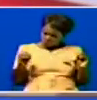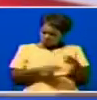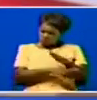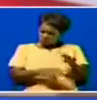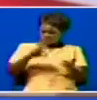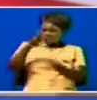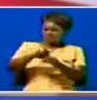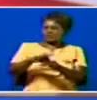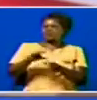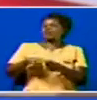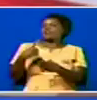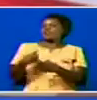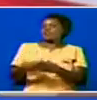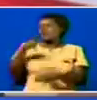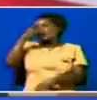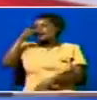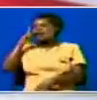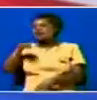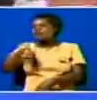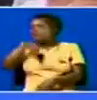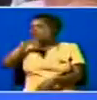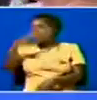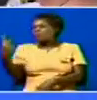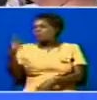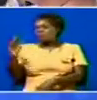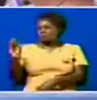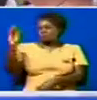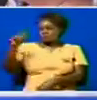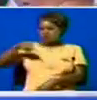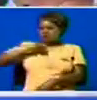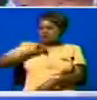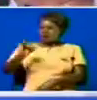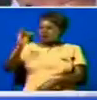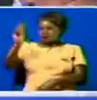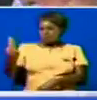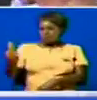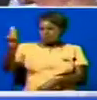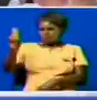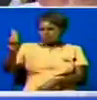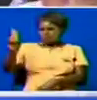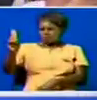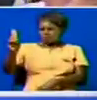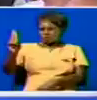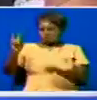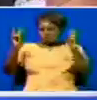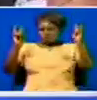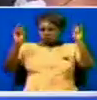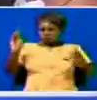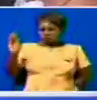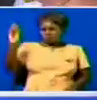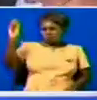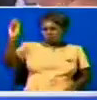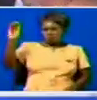wa kura, Kalonzo na Raila wataapishwa. Aye, Uhuru Kenyatta. Swala la Raila na Kalonzo